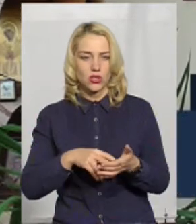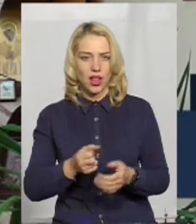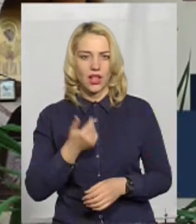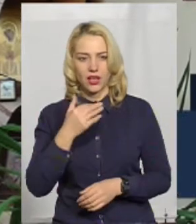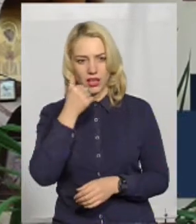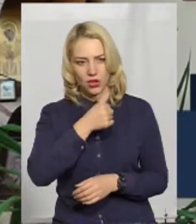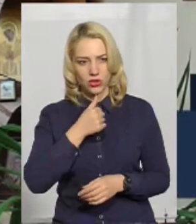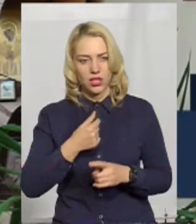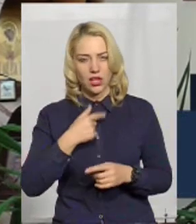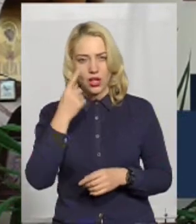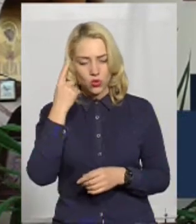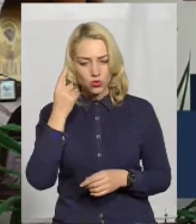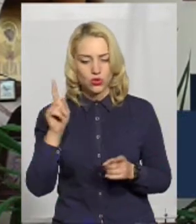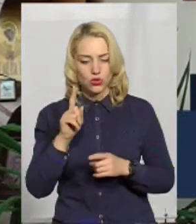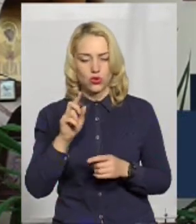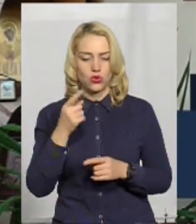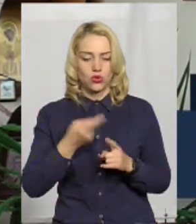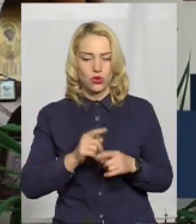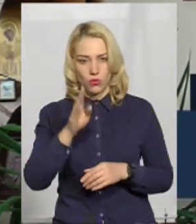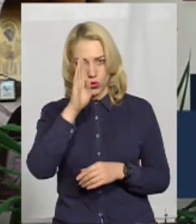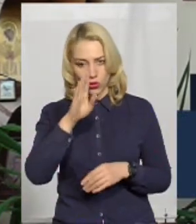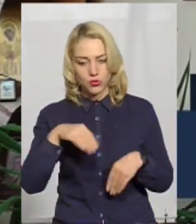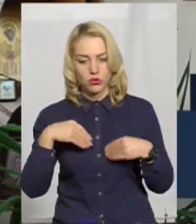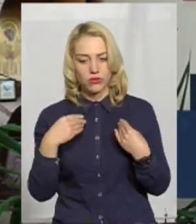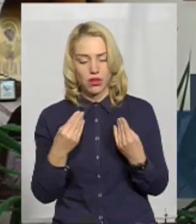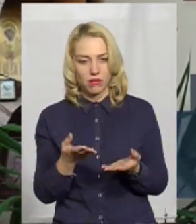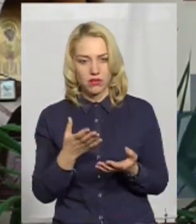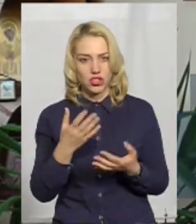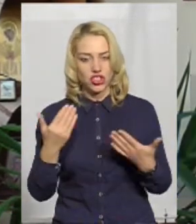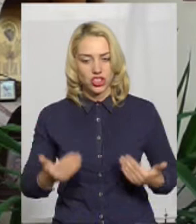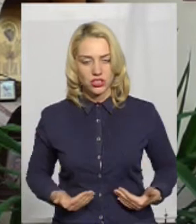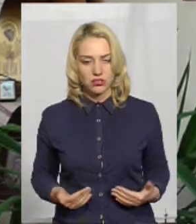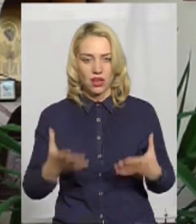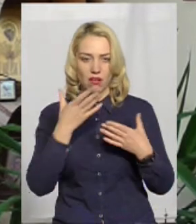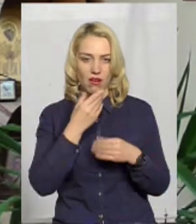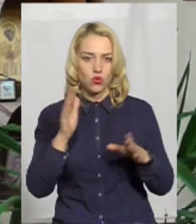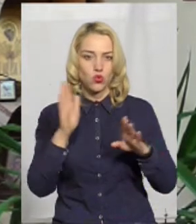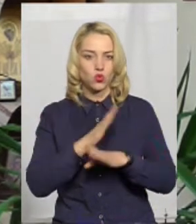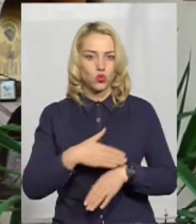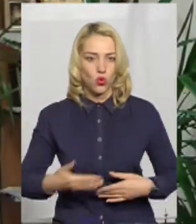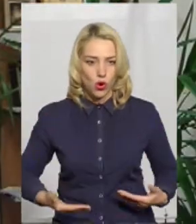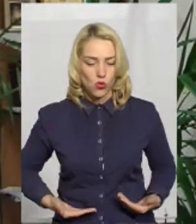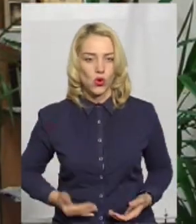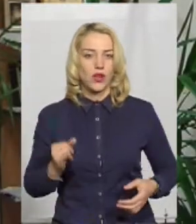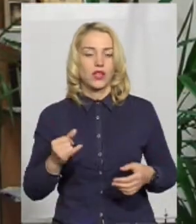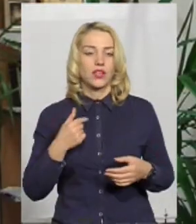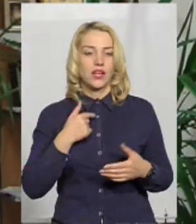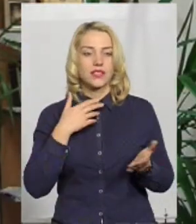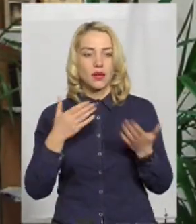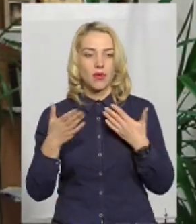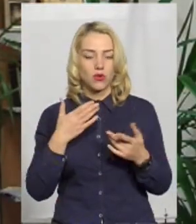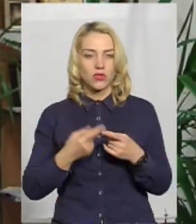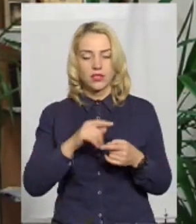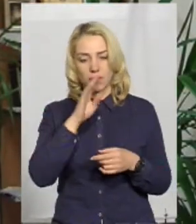хлопчикові Бог дав життя, і Бог дав гарну долю. А ще мені здається, що я, спілкуючись з